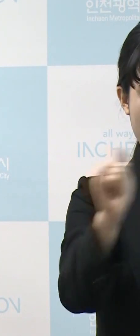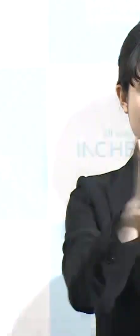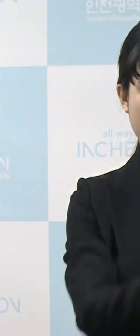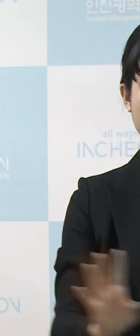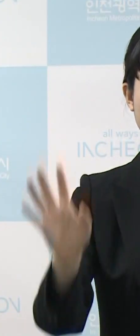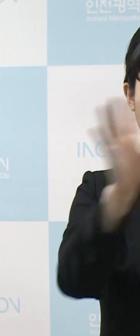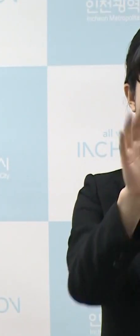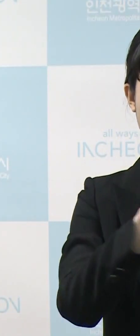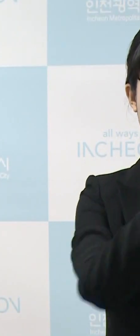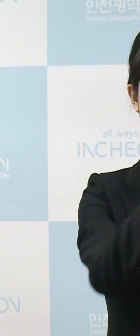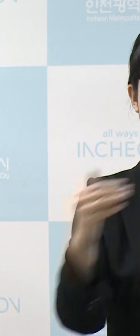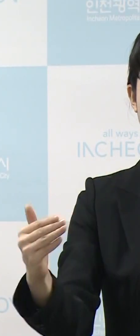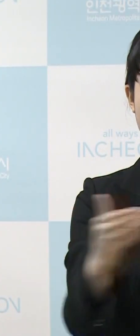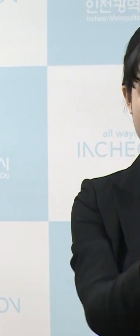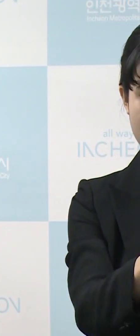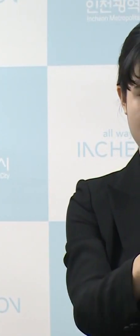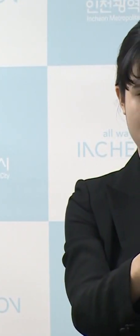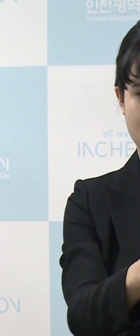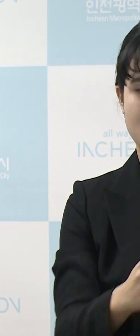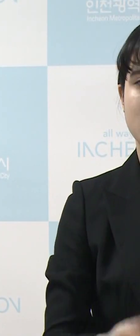확진 환자가 발생했습니다.